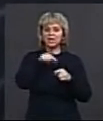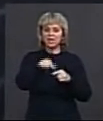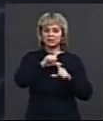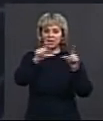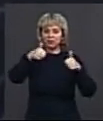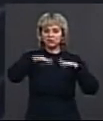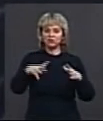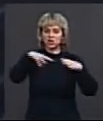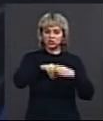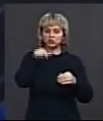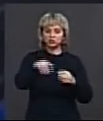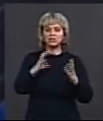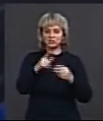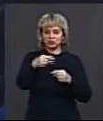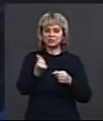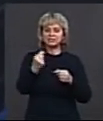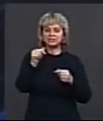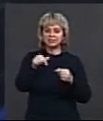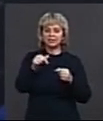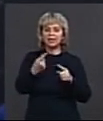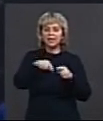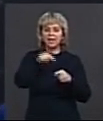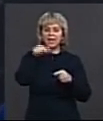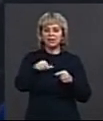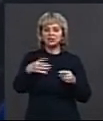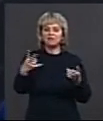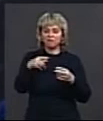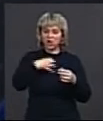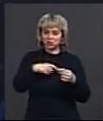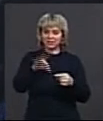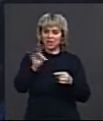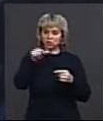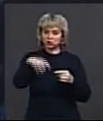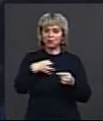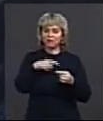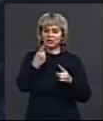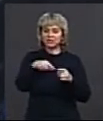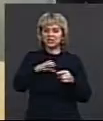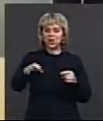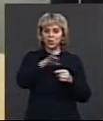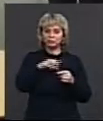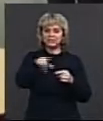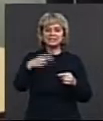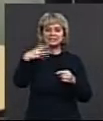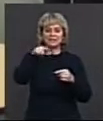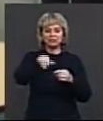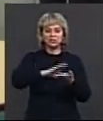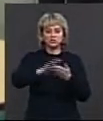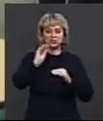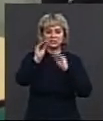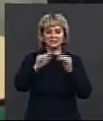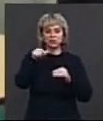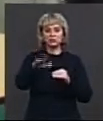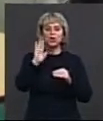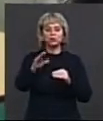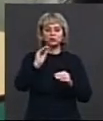компания решила вложить сюда серьезные финансовые средства. Это актуально для Ростова. актуальны для области. Современные очистные сооружения